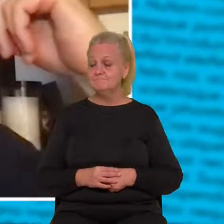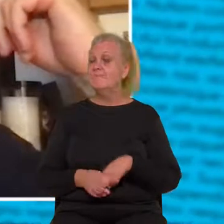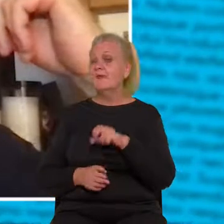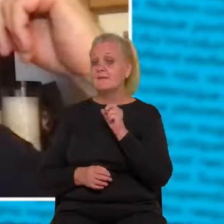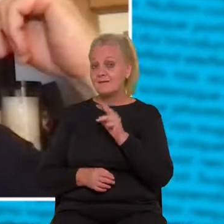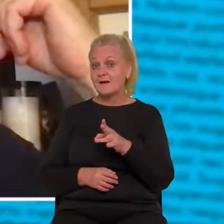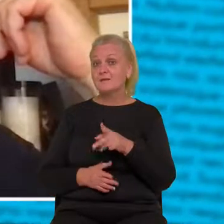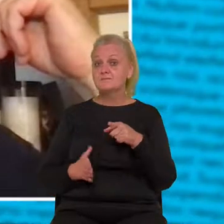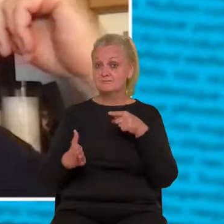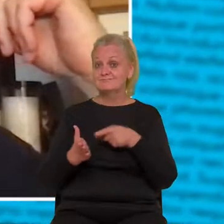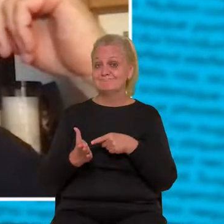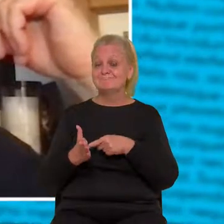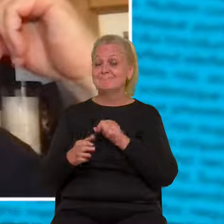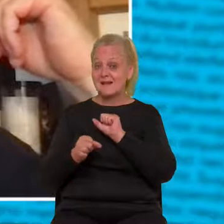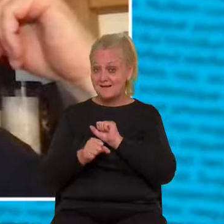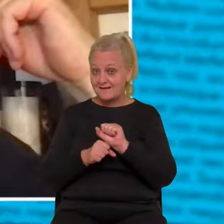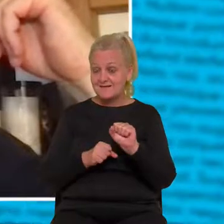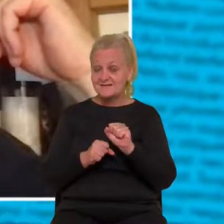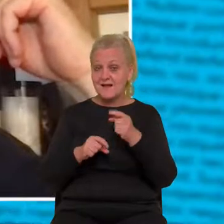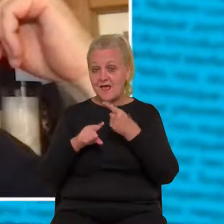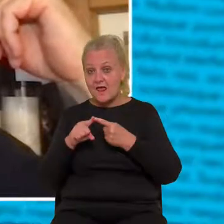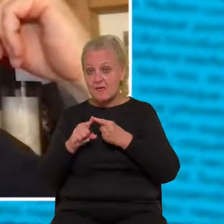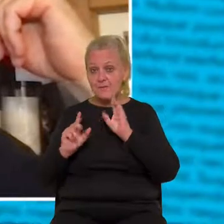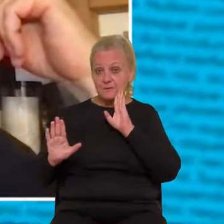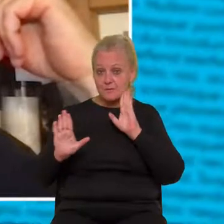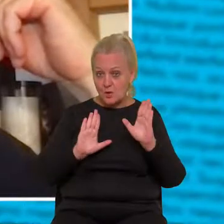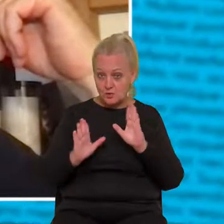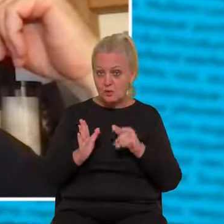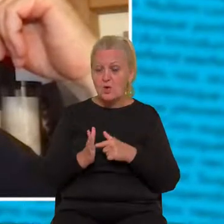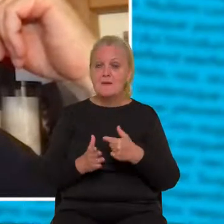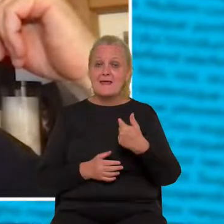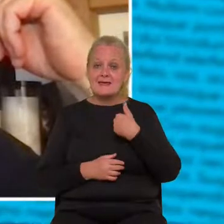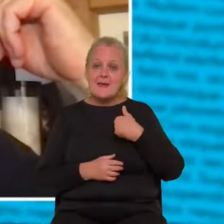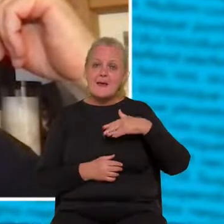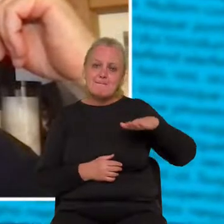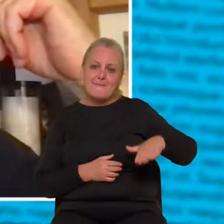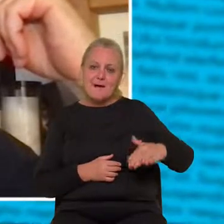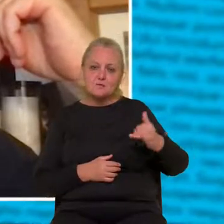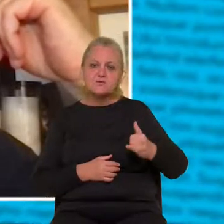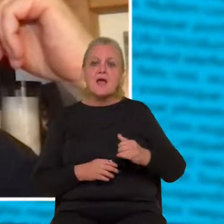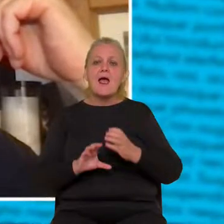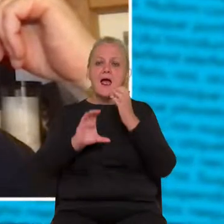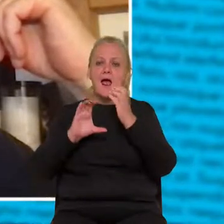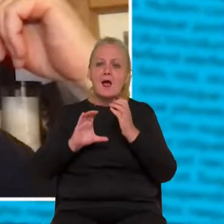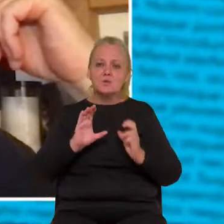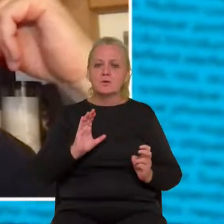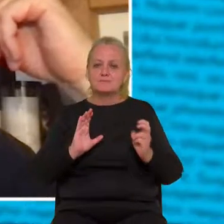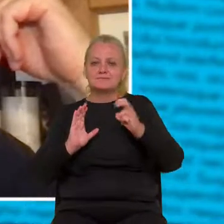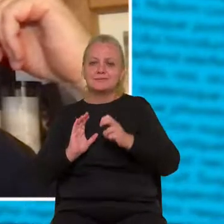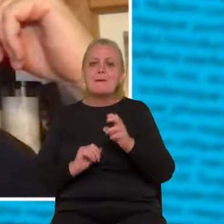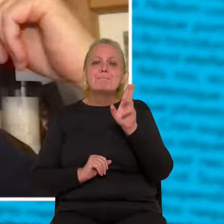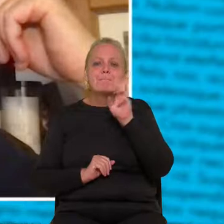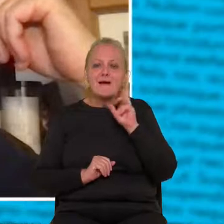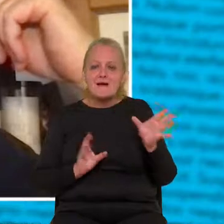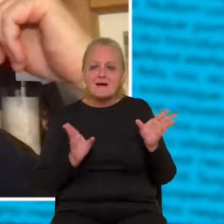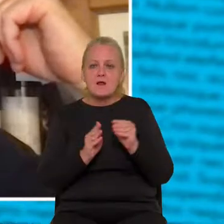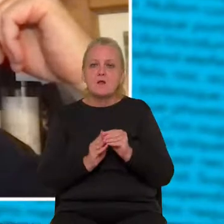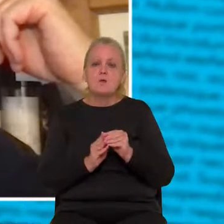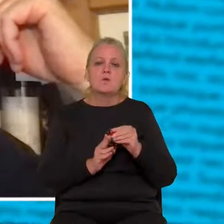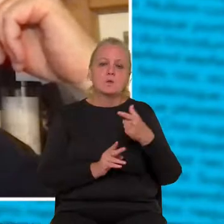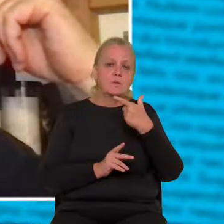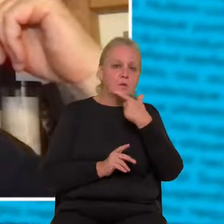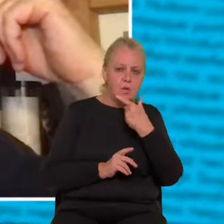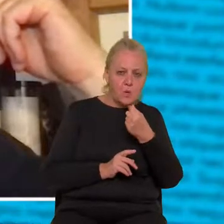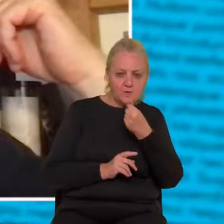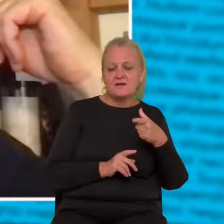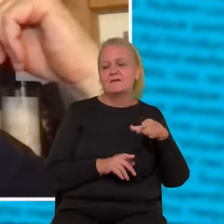Tak, istnieją tutaj elementy podobne. Jako dziecko wsiadałem do autobusu z mamą i jechałem z Dublina do